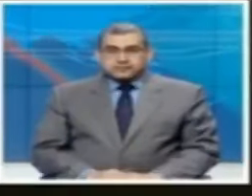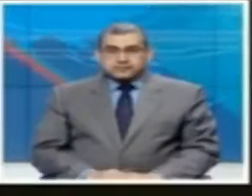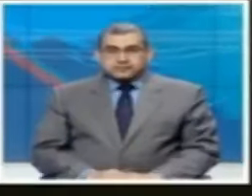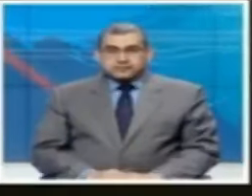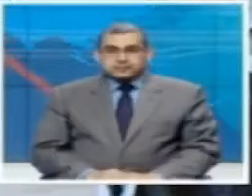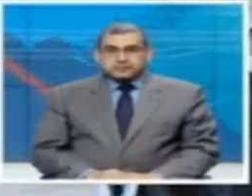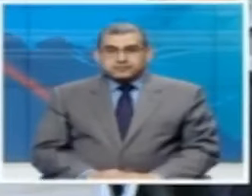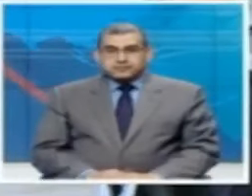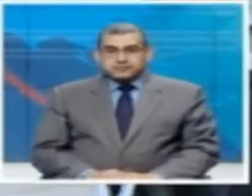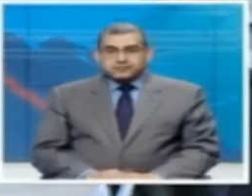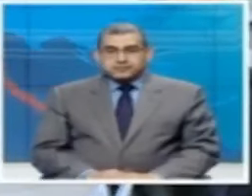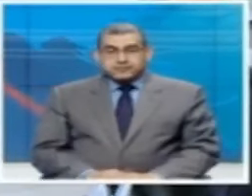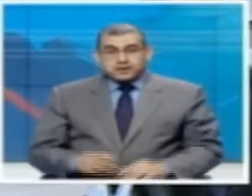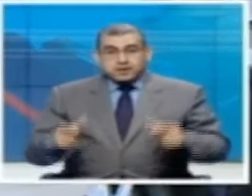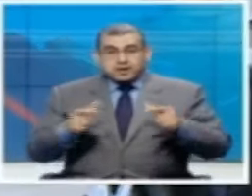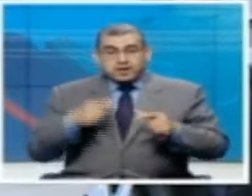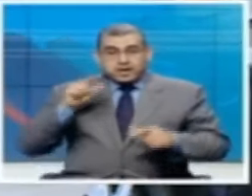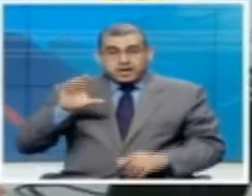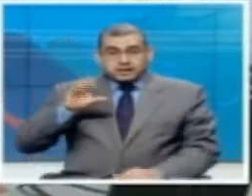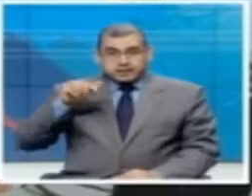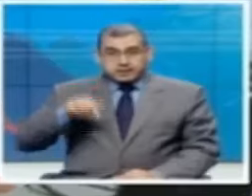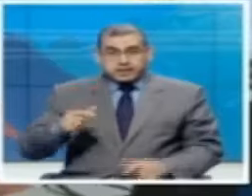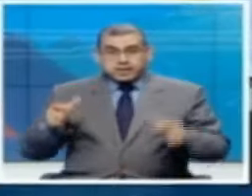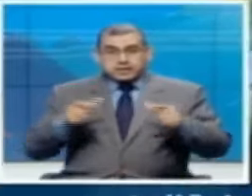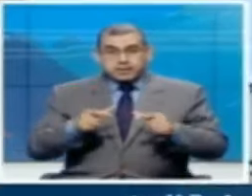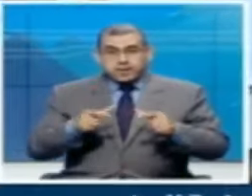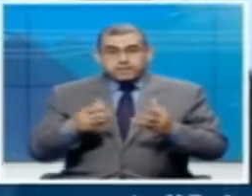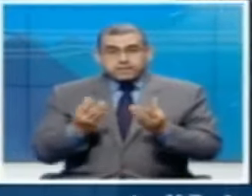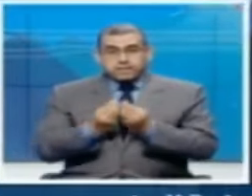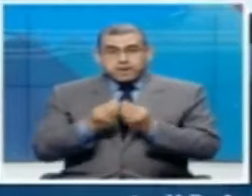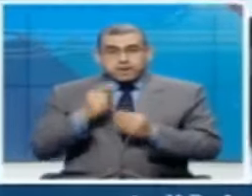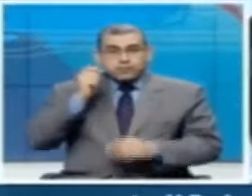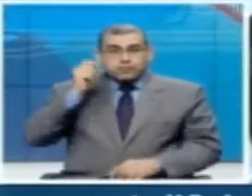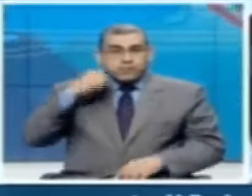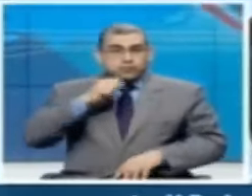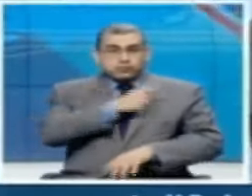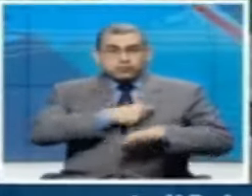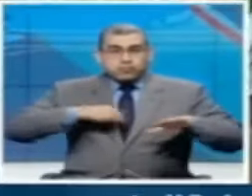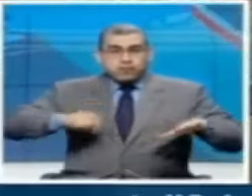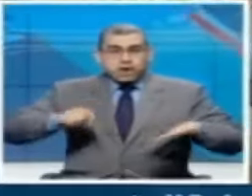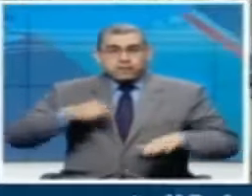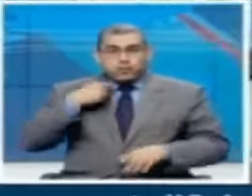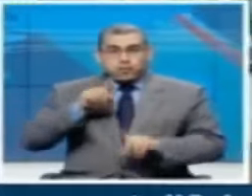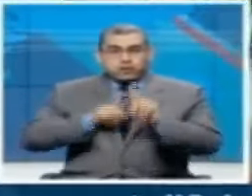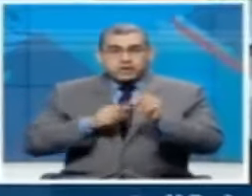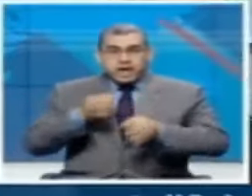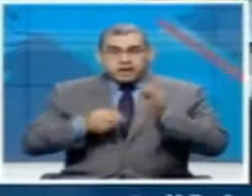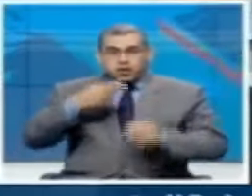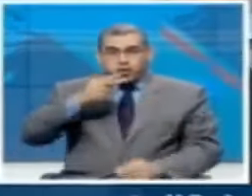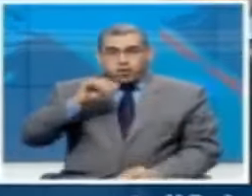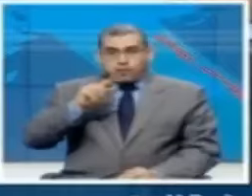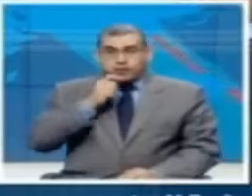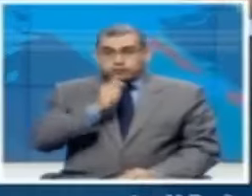نتابع عقد السيد الرئيس عبد الفتاح السيسي اجتماعا مع المستشار عمر مروان وزير العدل وصرح